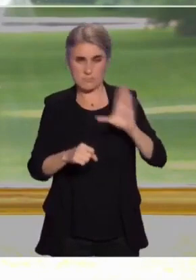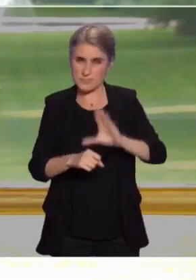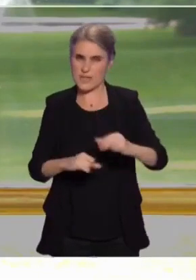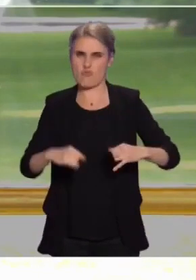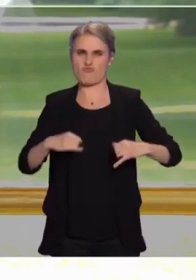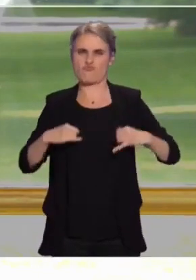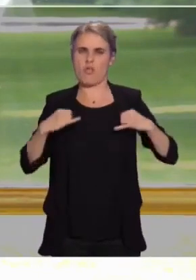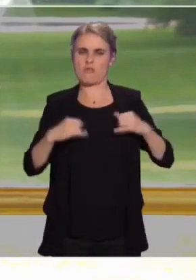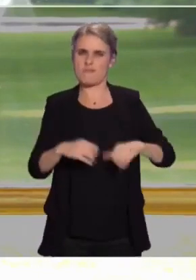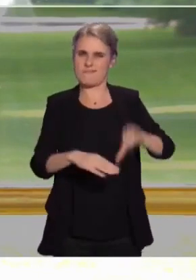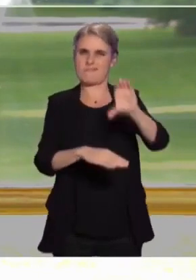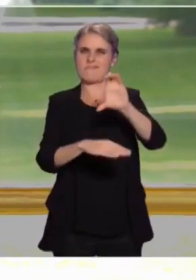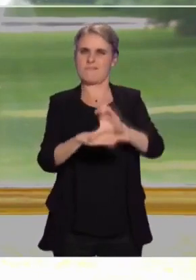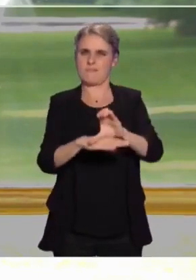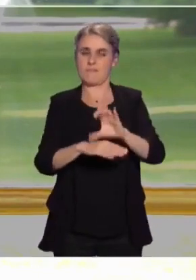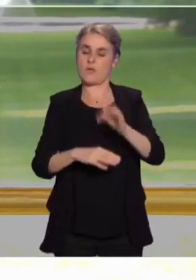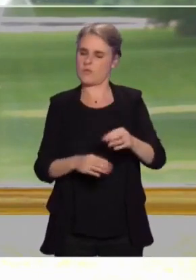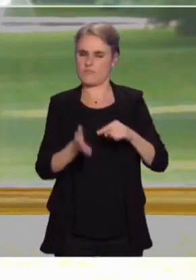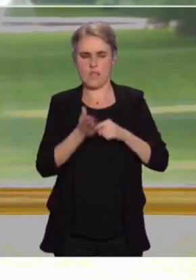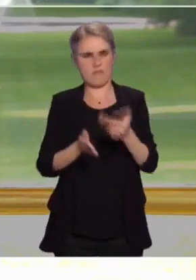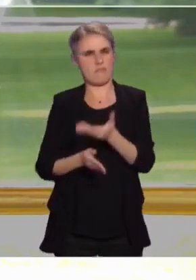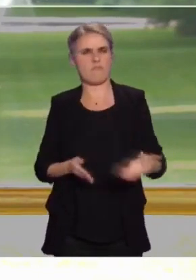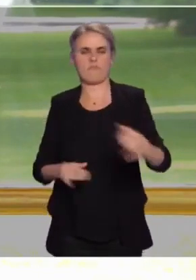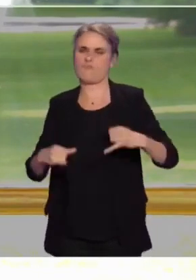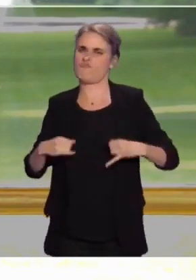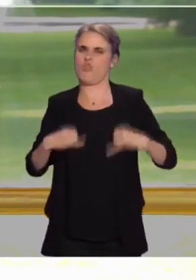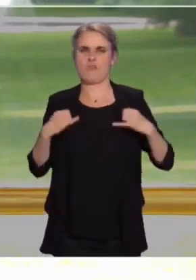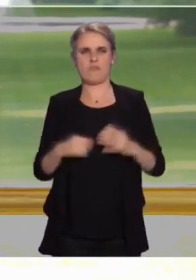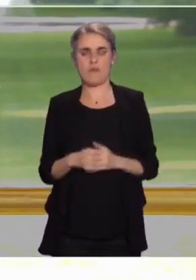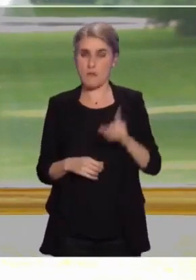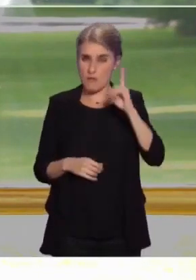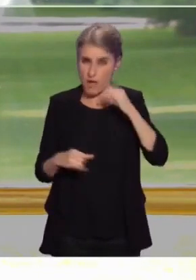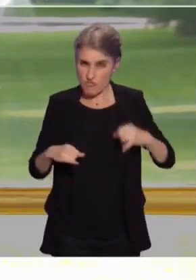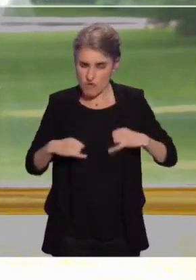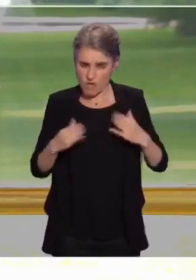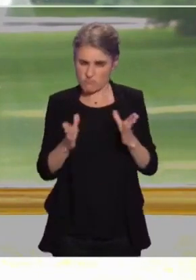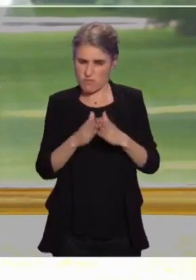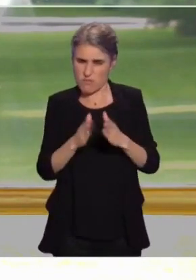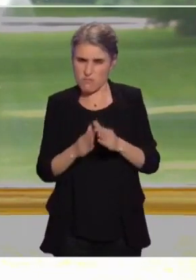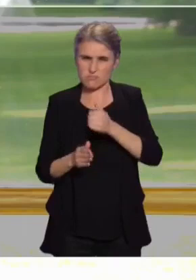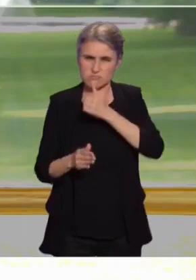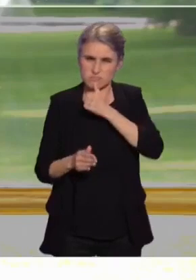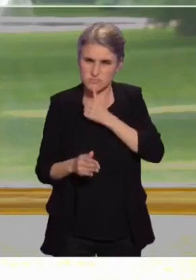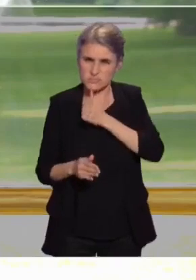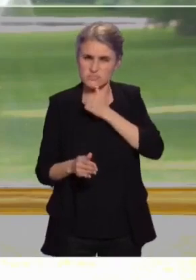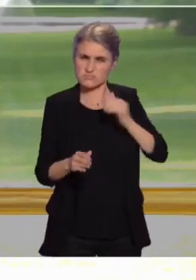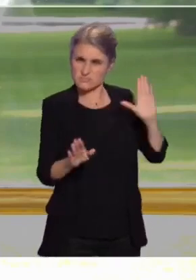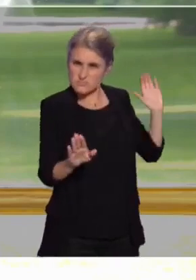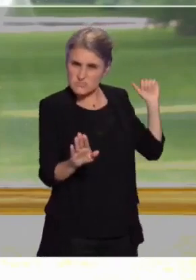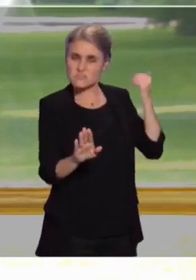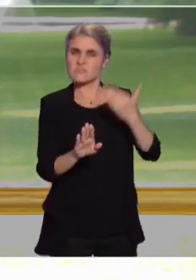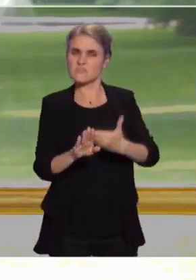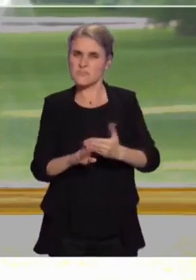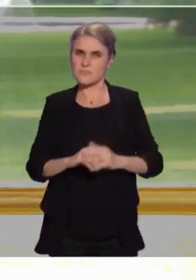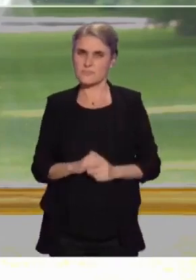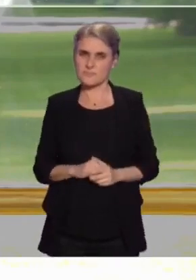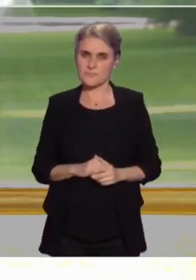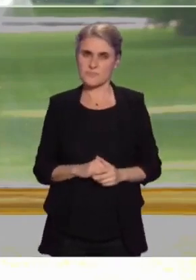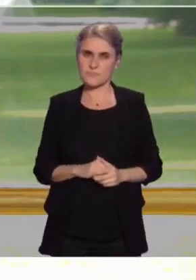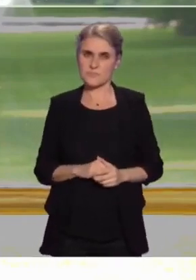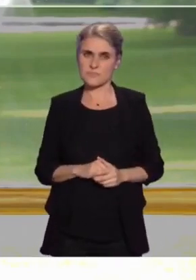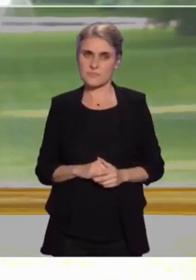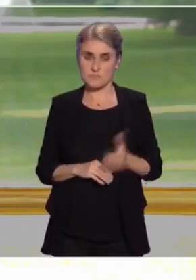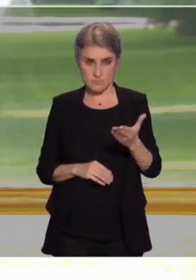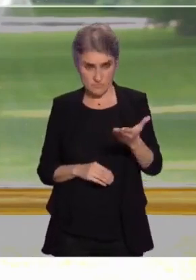nous le lui de fonds nous lui avons tant demandée durant cette période elle va encore